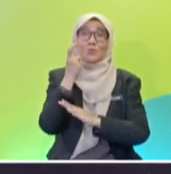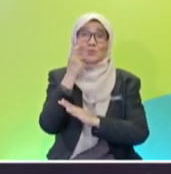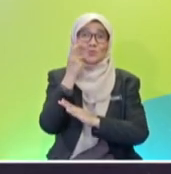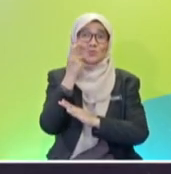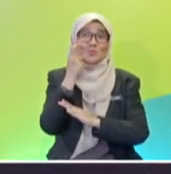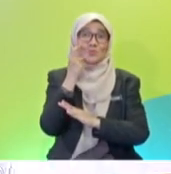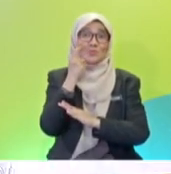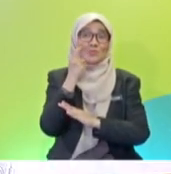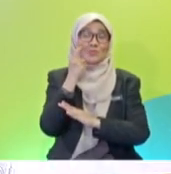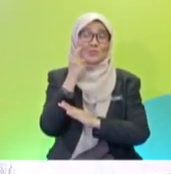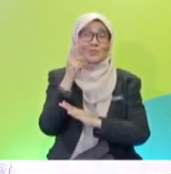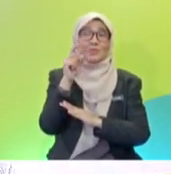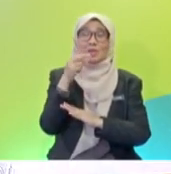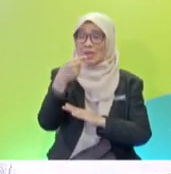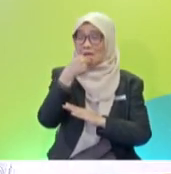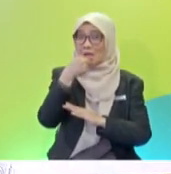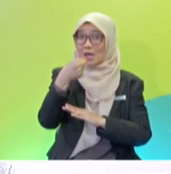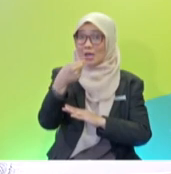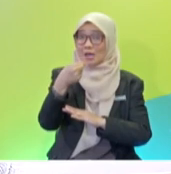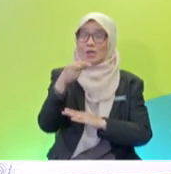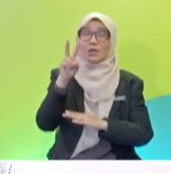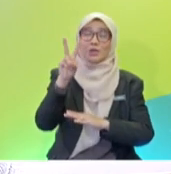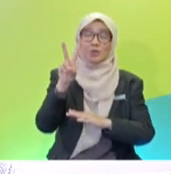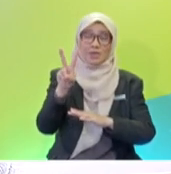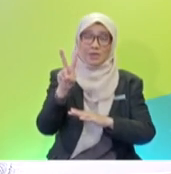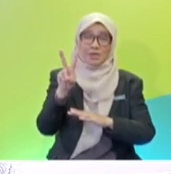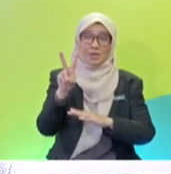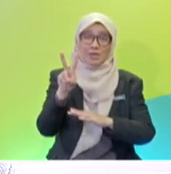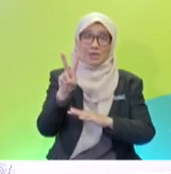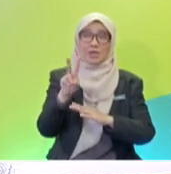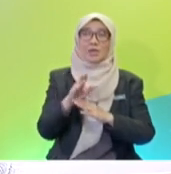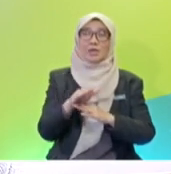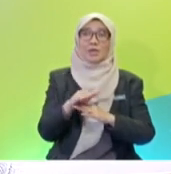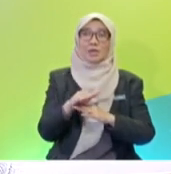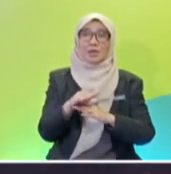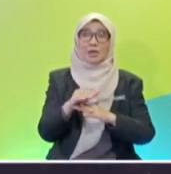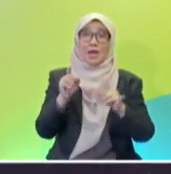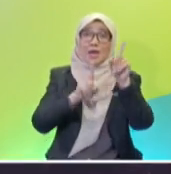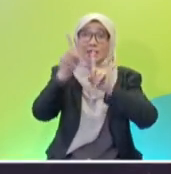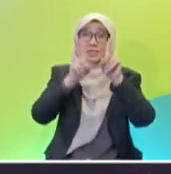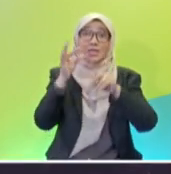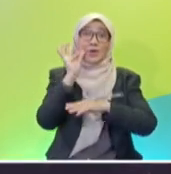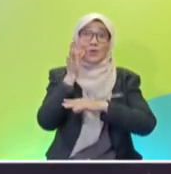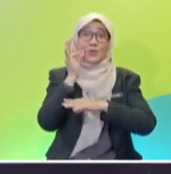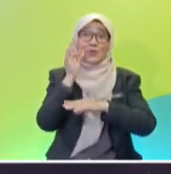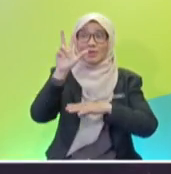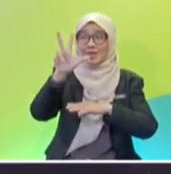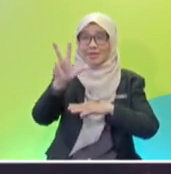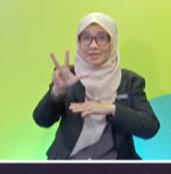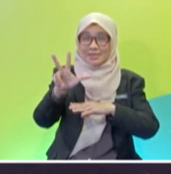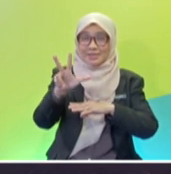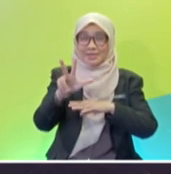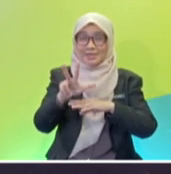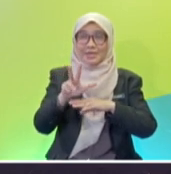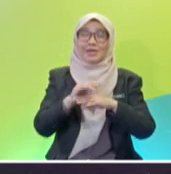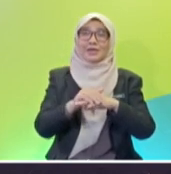strawberry, kedua belimbing dan ketiga oren. Jadi perlu ikut urutan. Baik. Kalau tidak, perlu masukkan